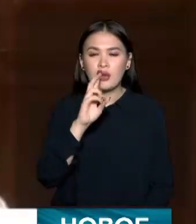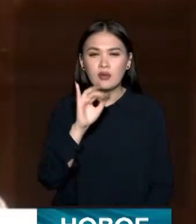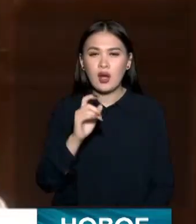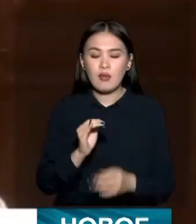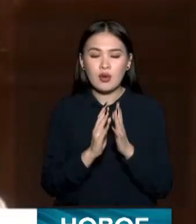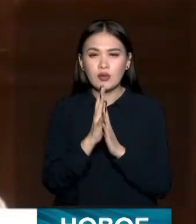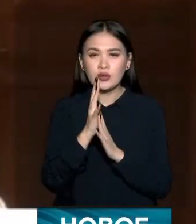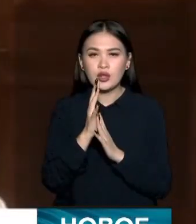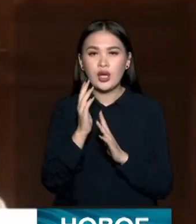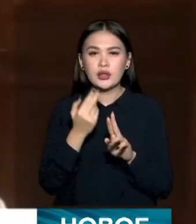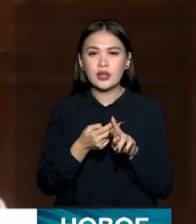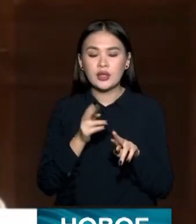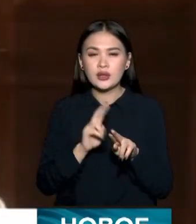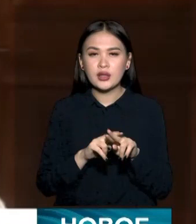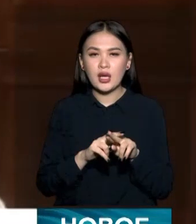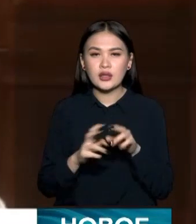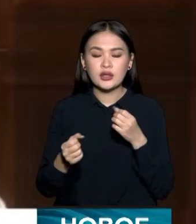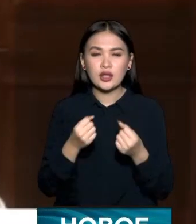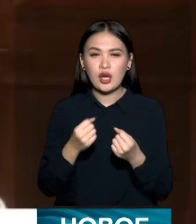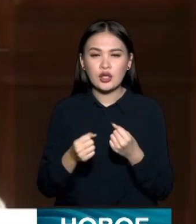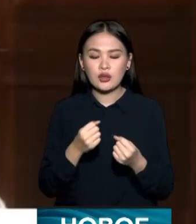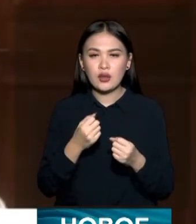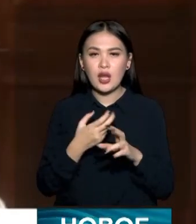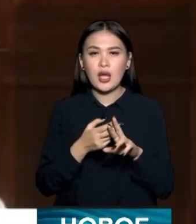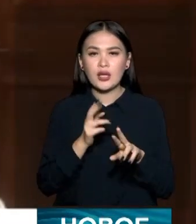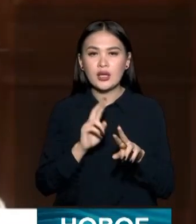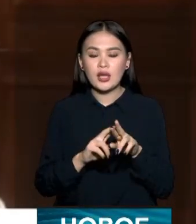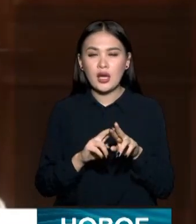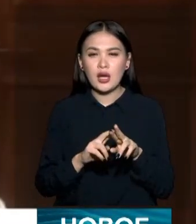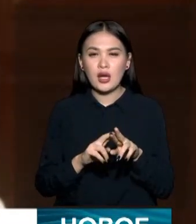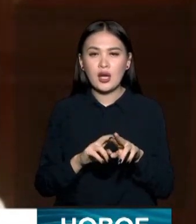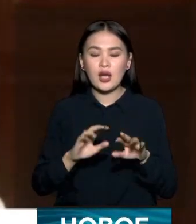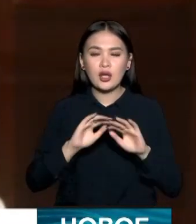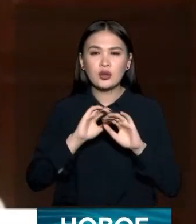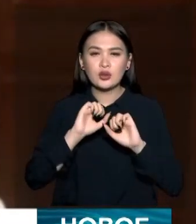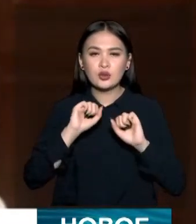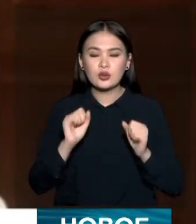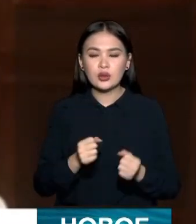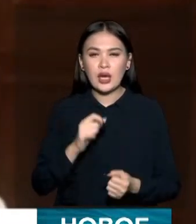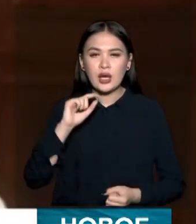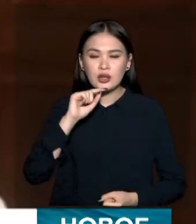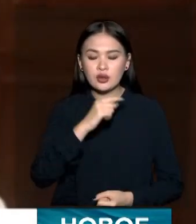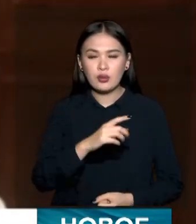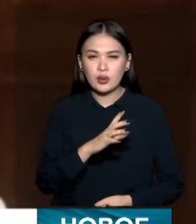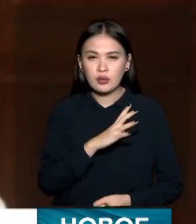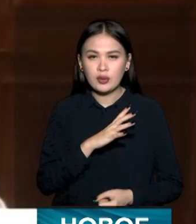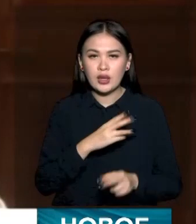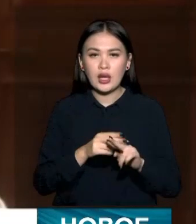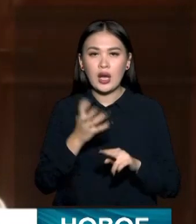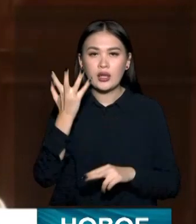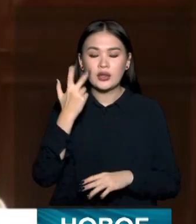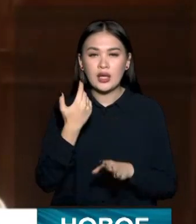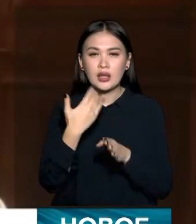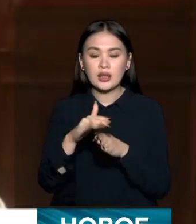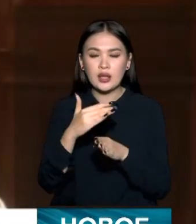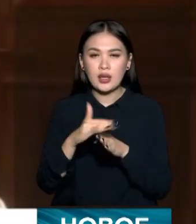повышает, называется сдерживающий эффект. То есть она остужает экономику. Потому что когда кредит,